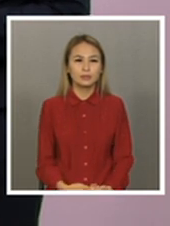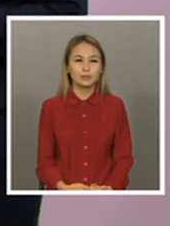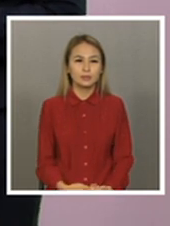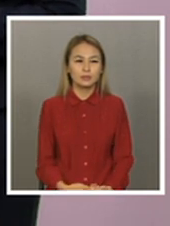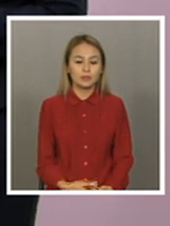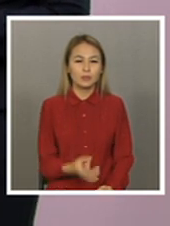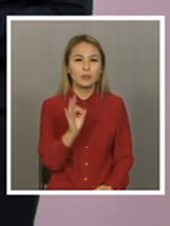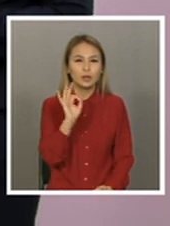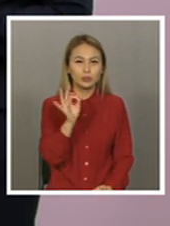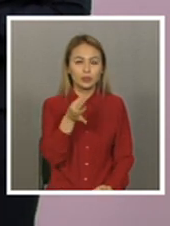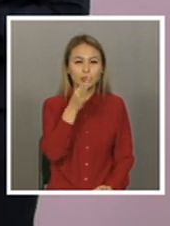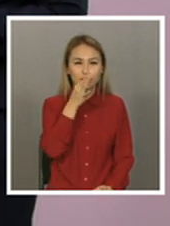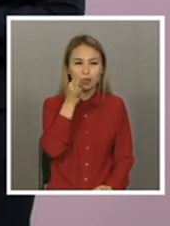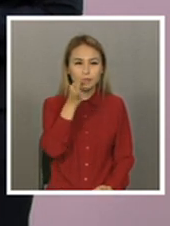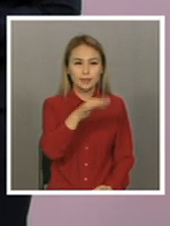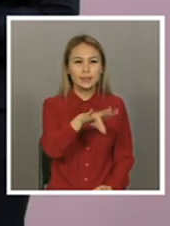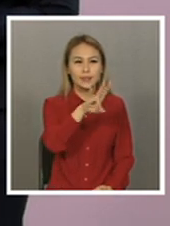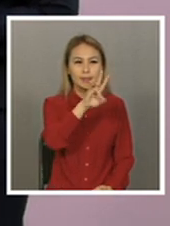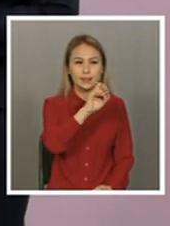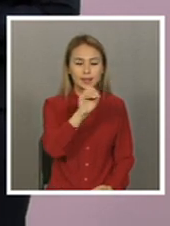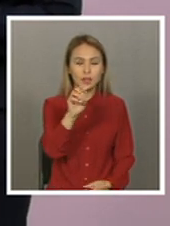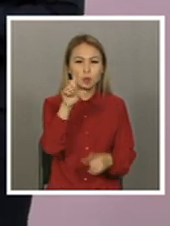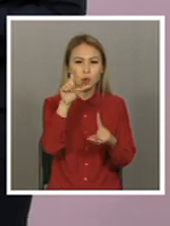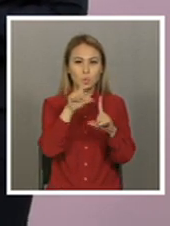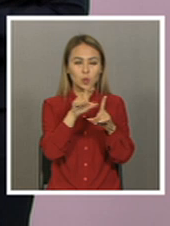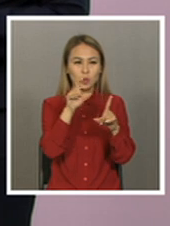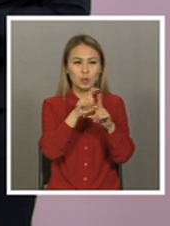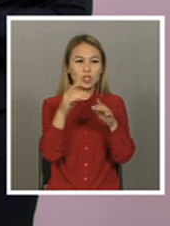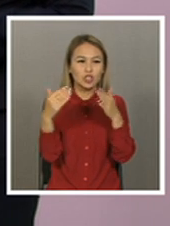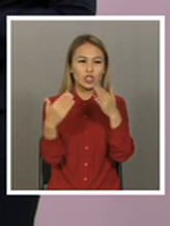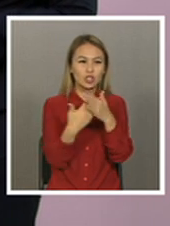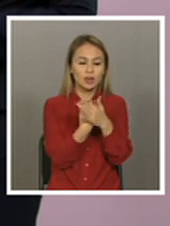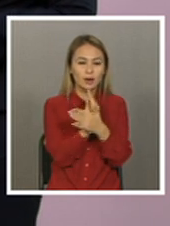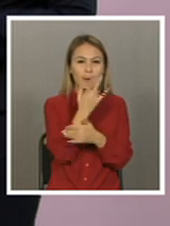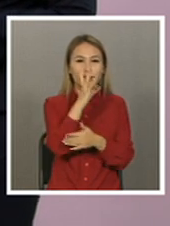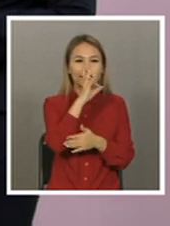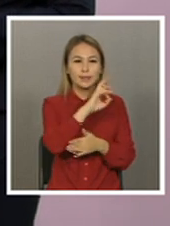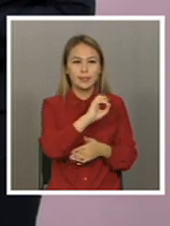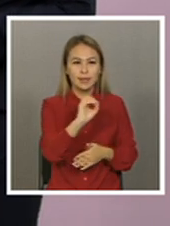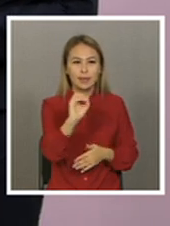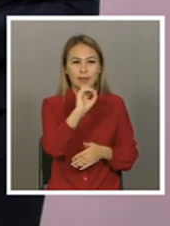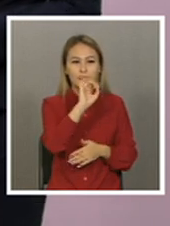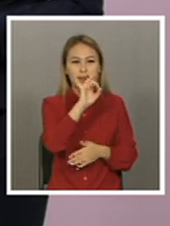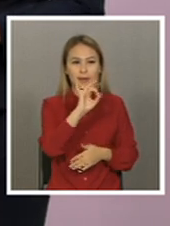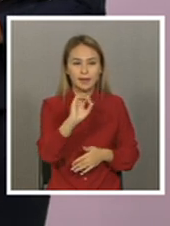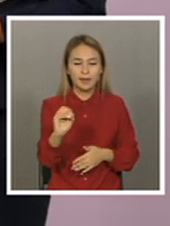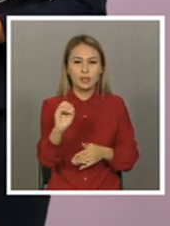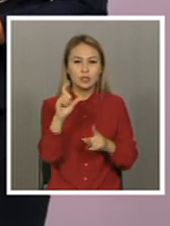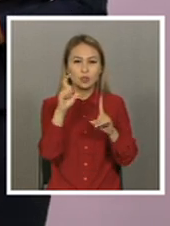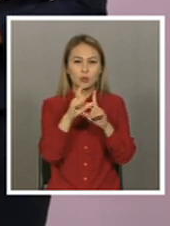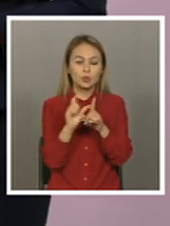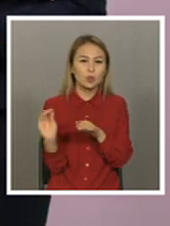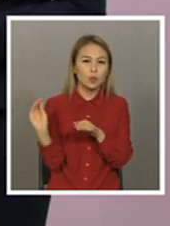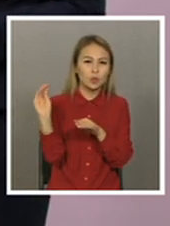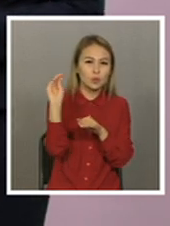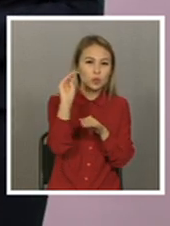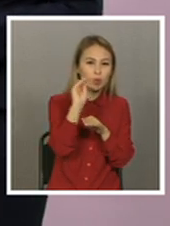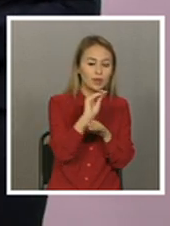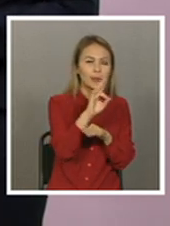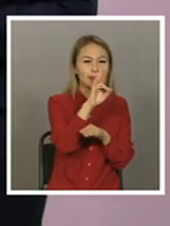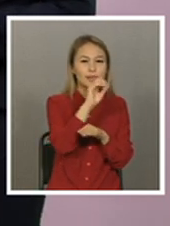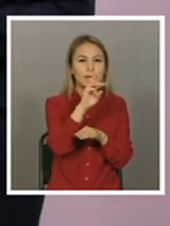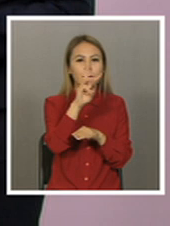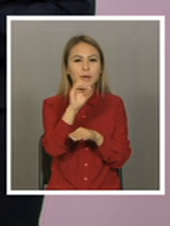Дұрыс айтасындар, не сөзіне жаңа ме, ре буындарын қосу арқылы немере